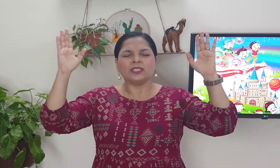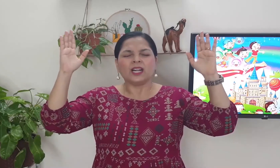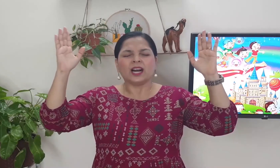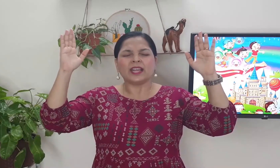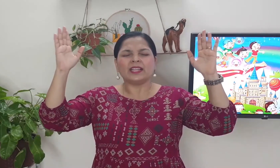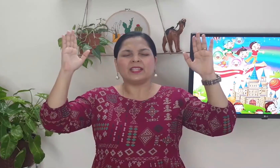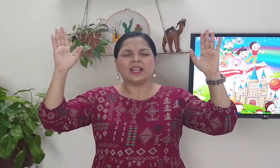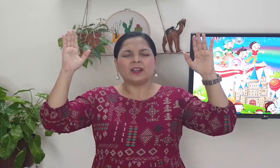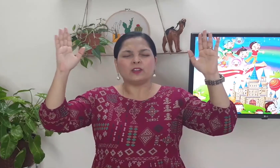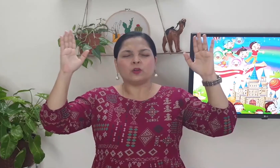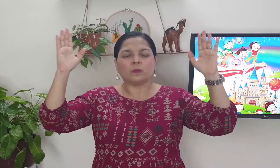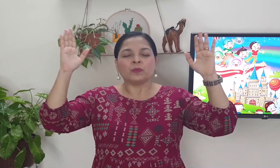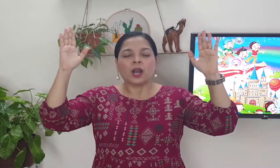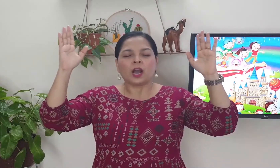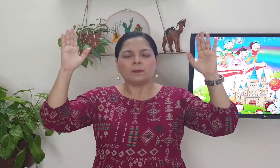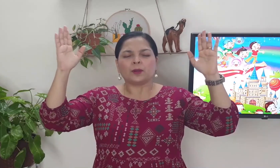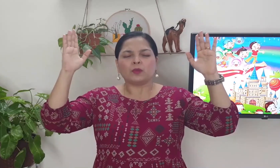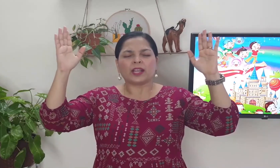करते त्यांच्यासाठी.